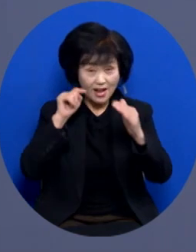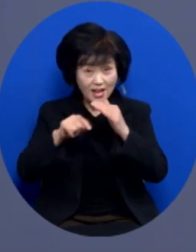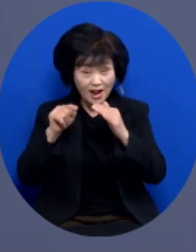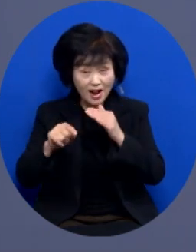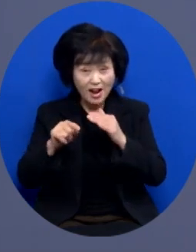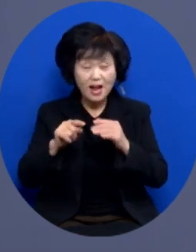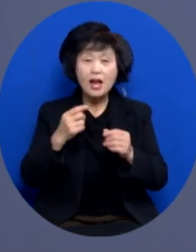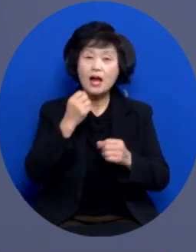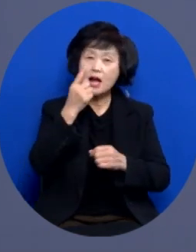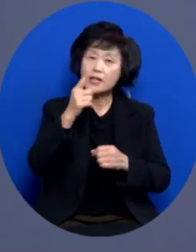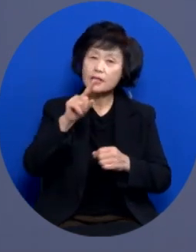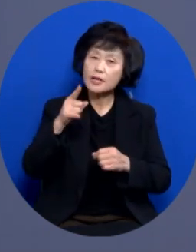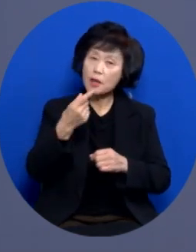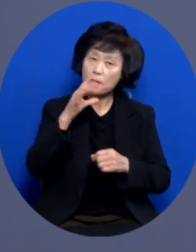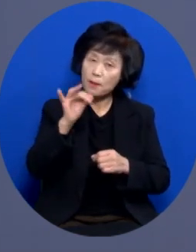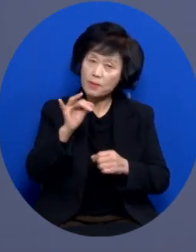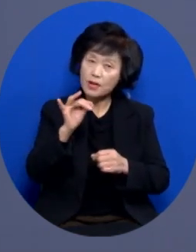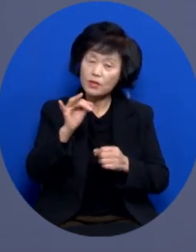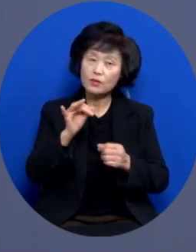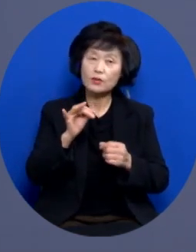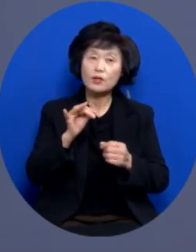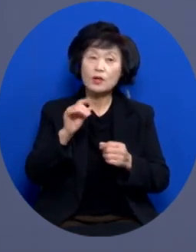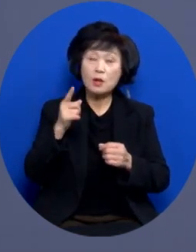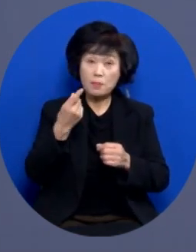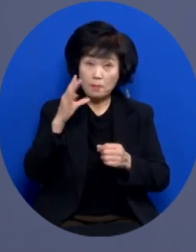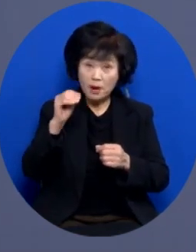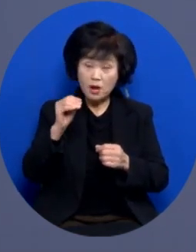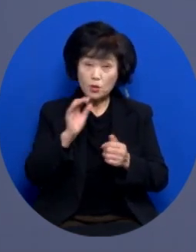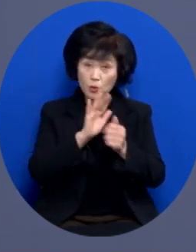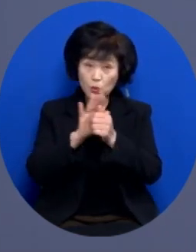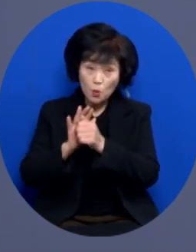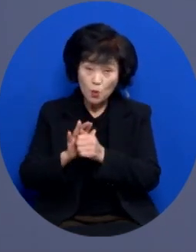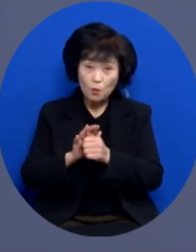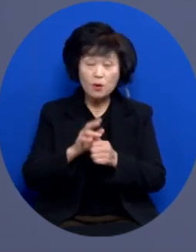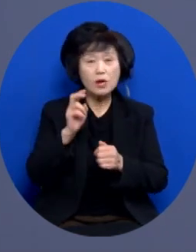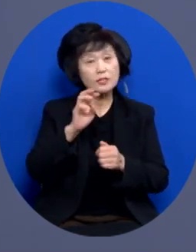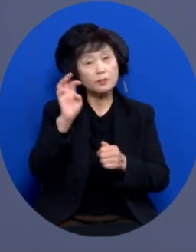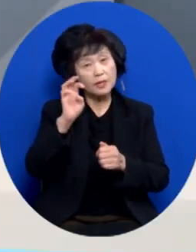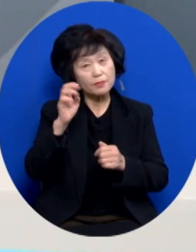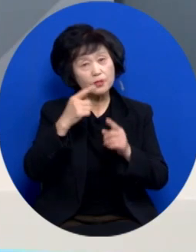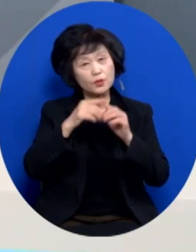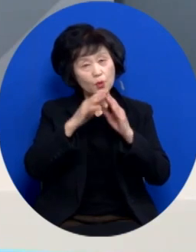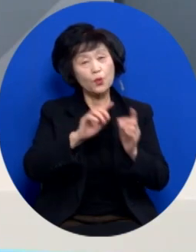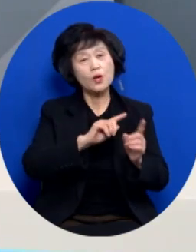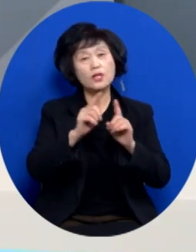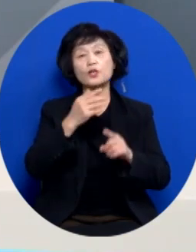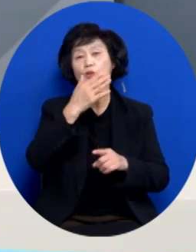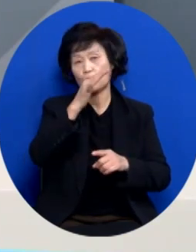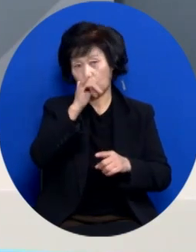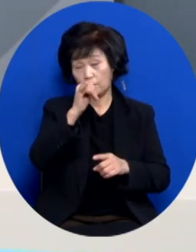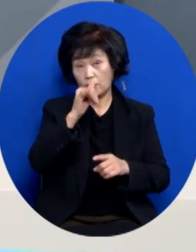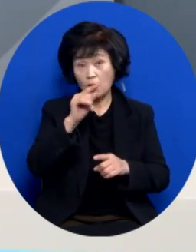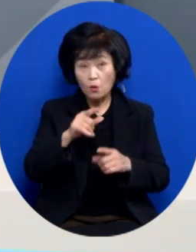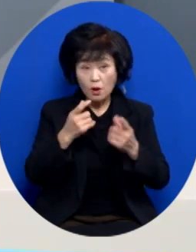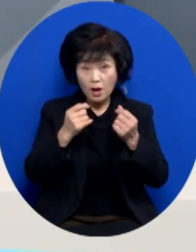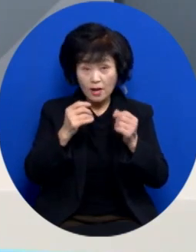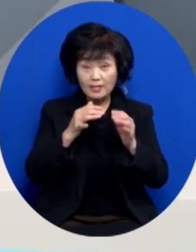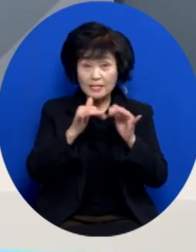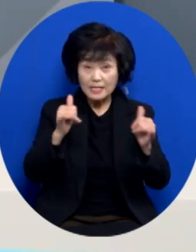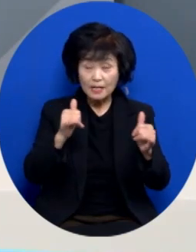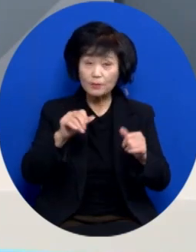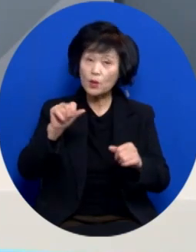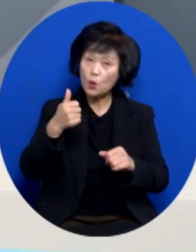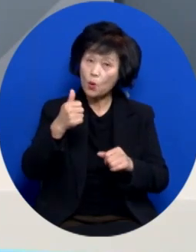내지 3개, 1년이면 20교회 내지 30교회를 살릴 수가 있습니다. 그러면 그런 분이 500명, 600명